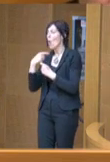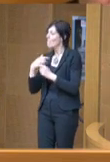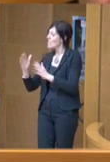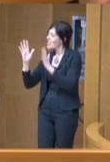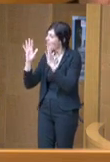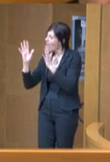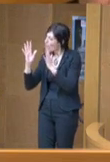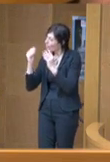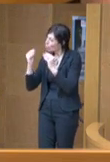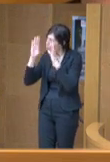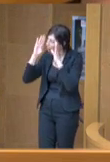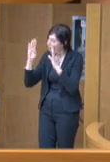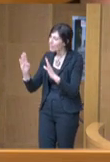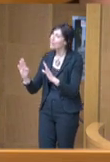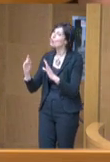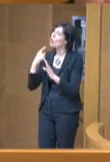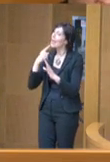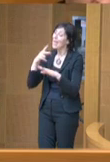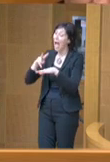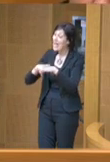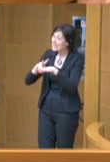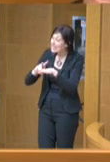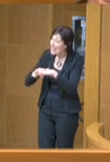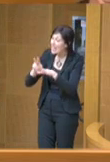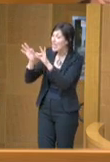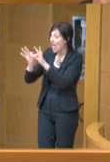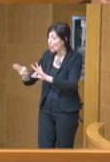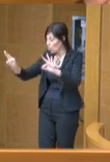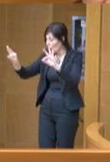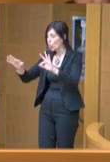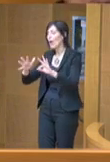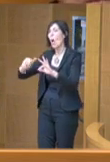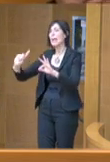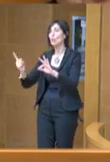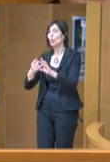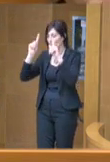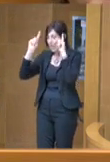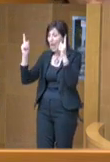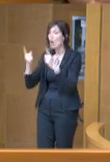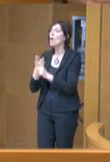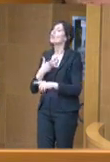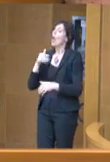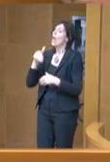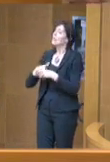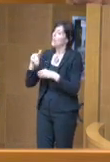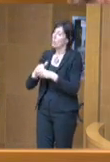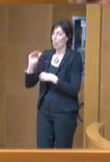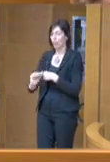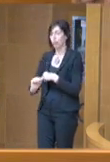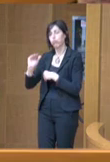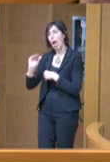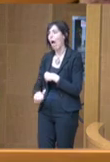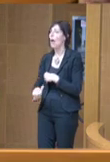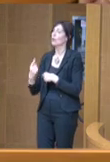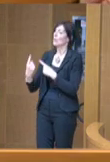molta attenzione agli assistenti e agli educatori, quasi tutti laureati, che hanno salari molto bassi, hanno condizioni di lavoro